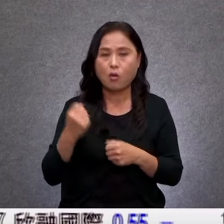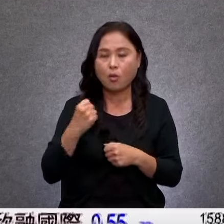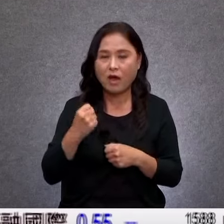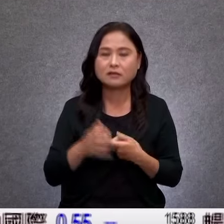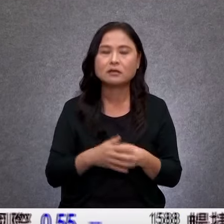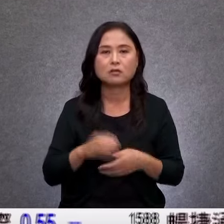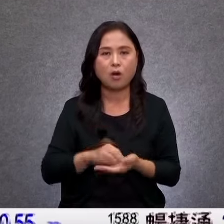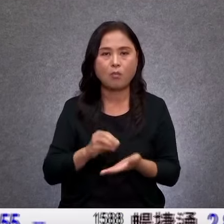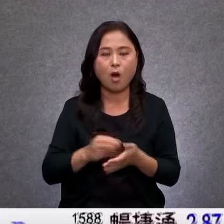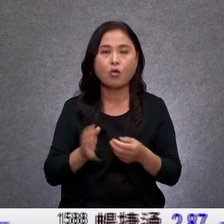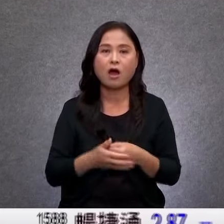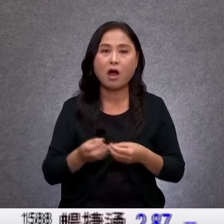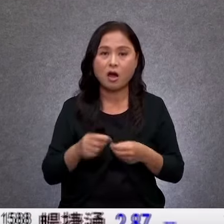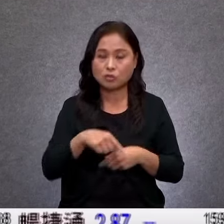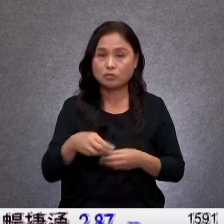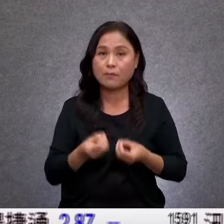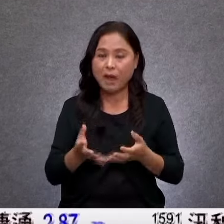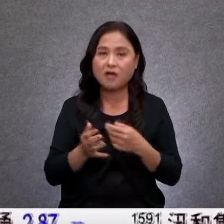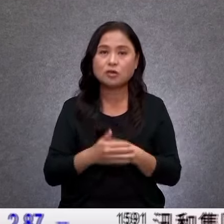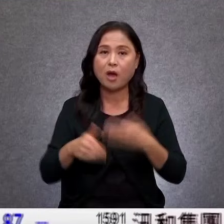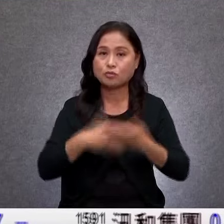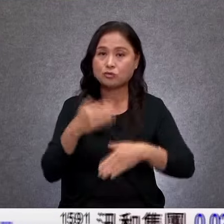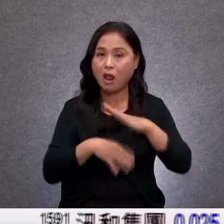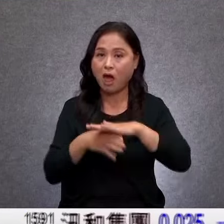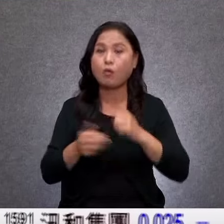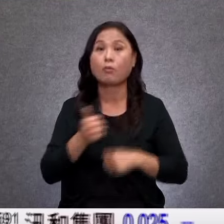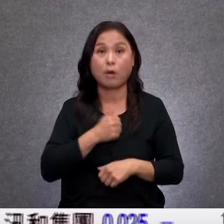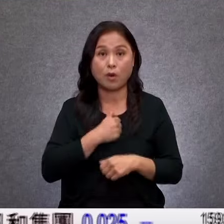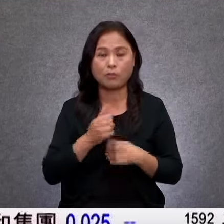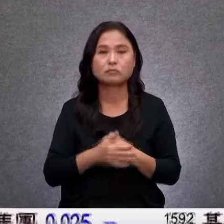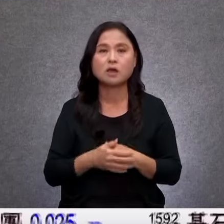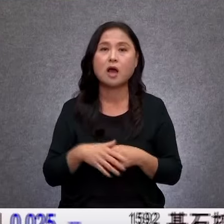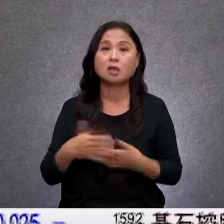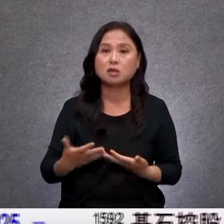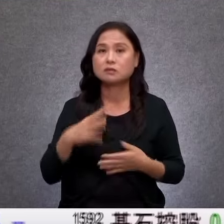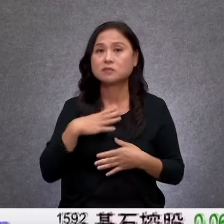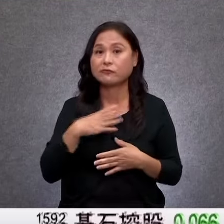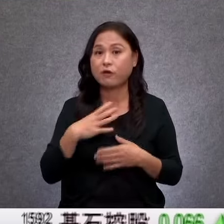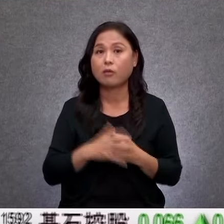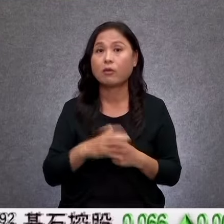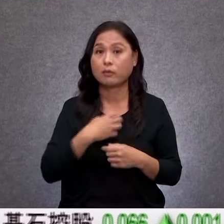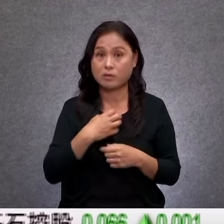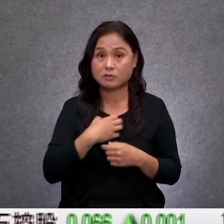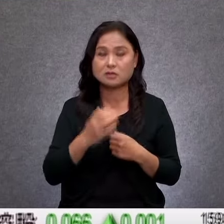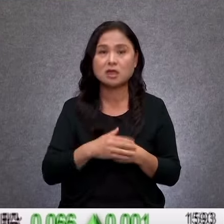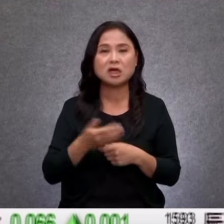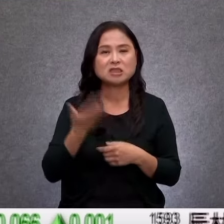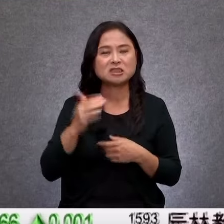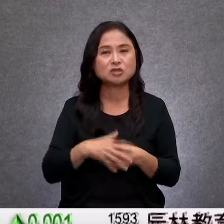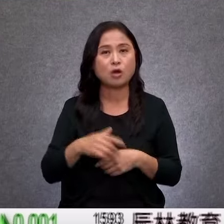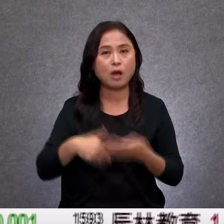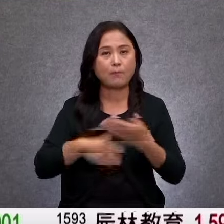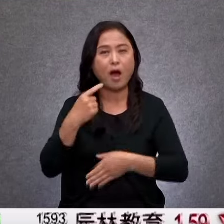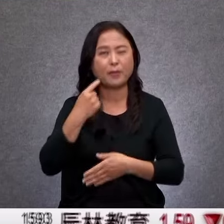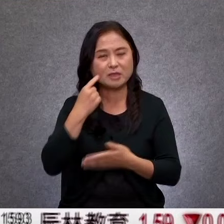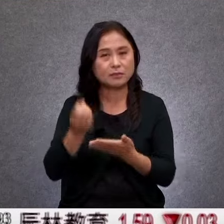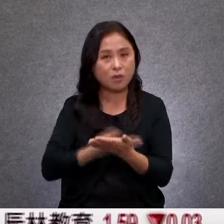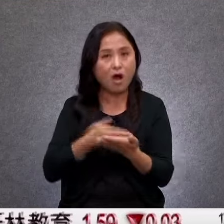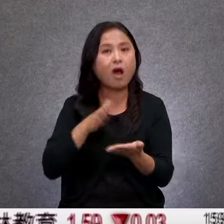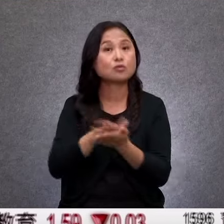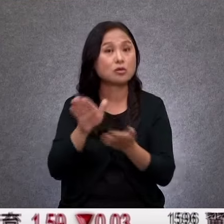確保我哋嚟緊土地供應同埋住宅樓宇嘅供應咧係充足嘅。喺咁嘅情況之下咧，我哋覺得咧就